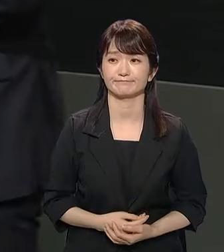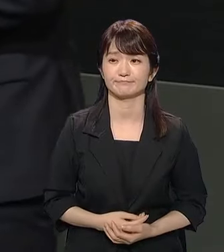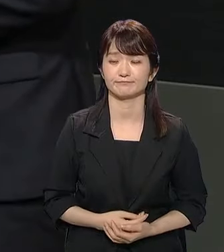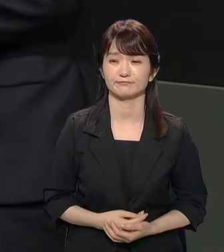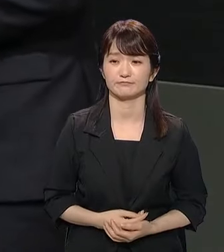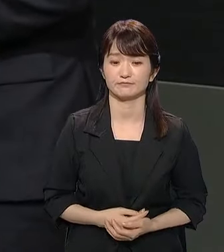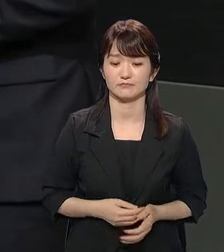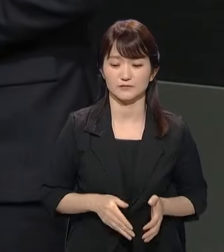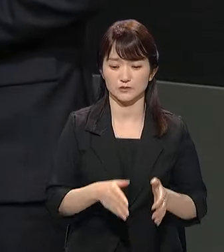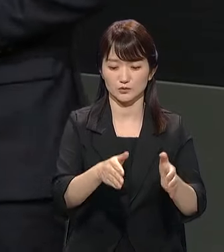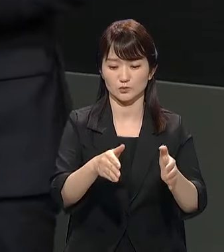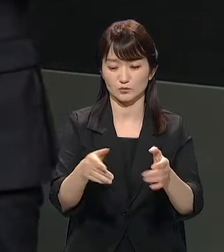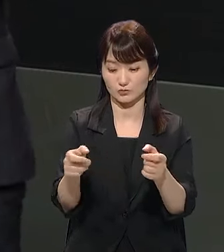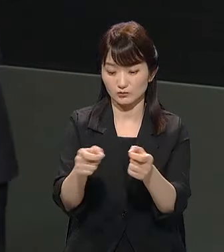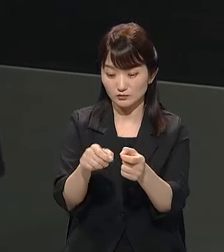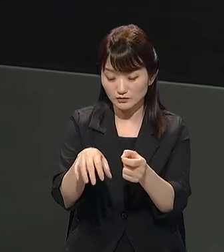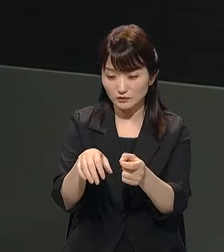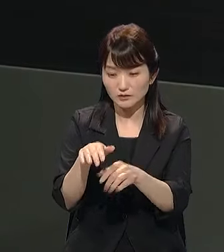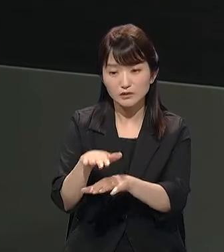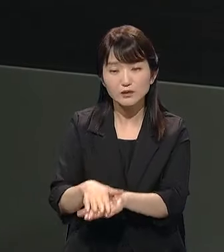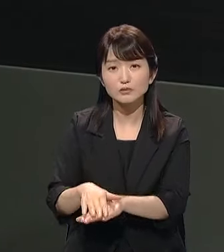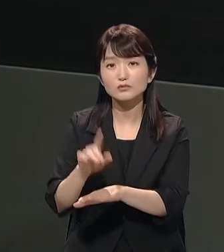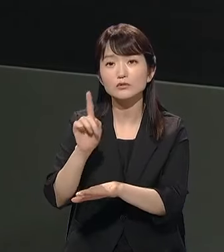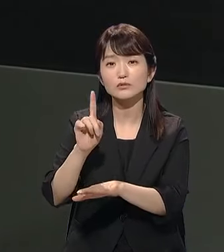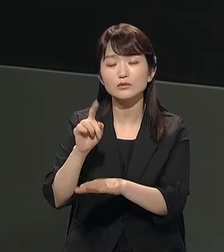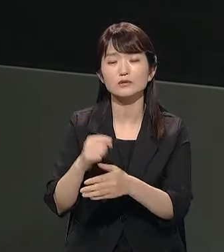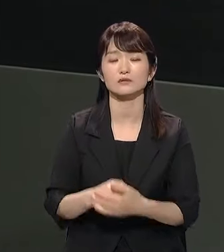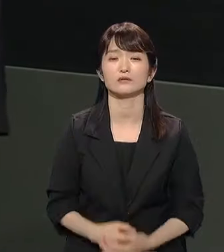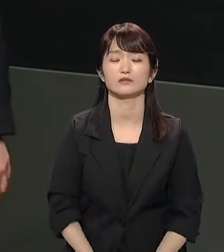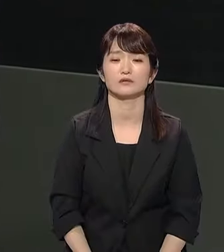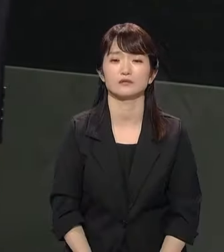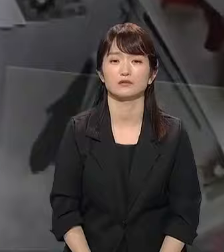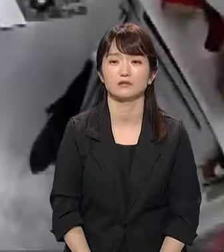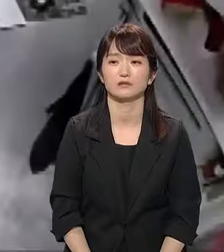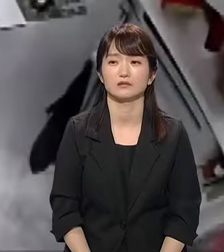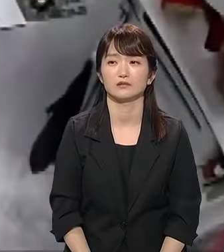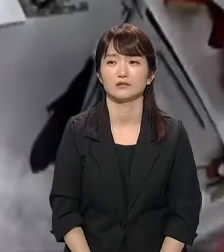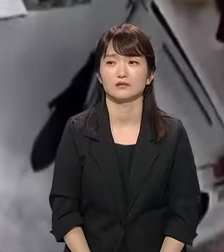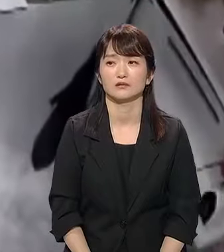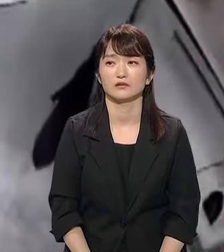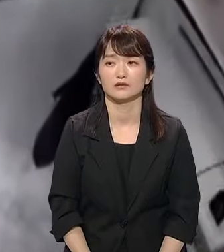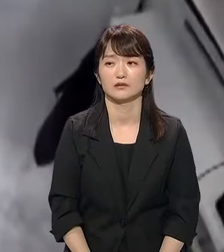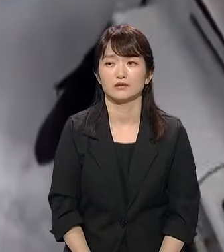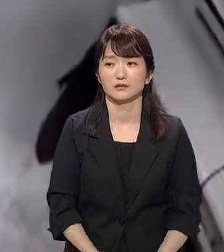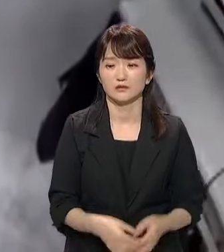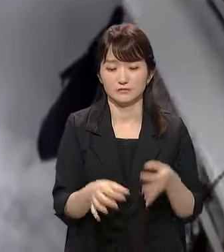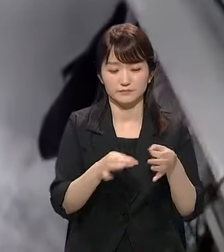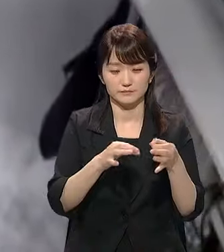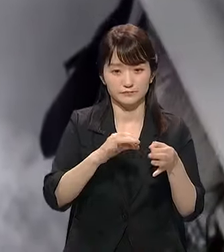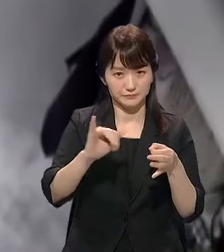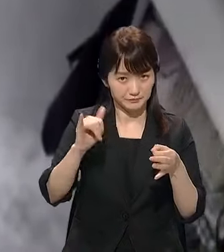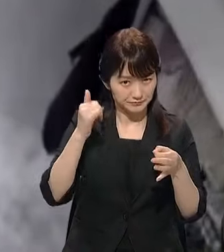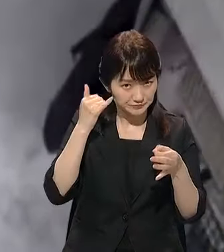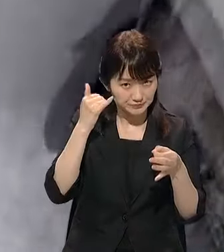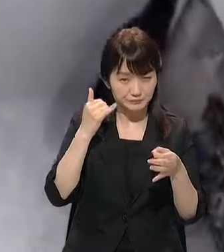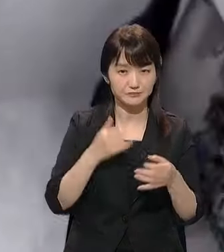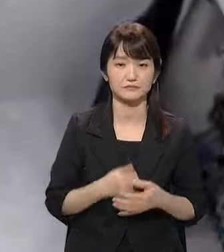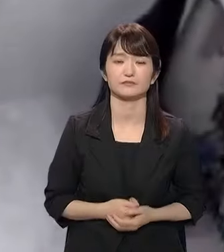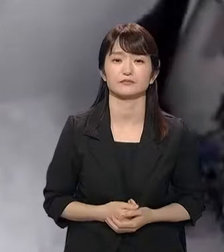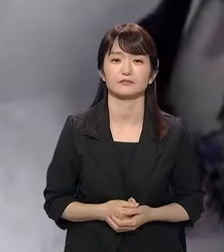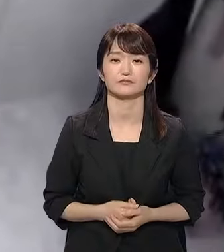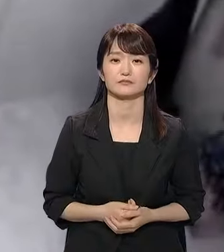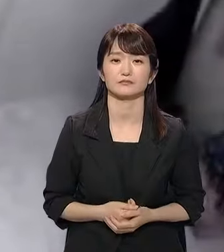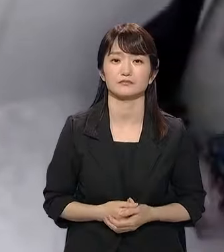대로변에 놔주세요니다 이게 무슨 얘기일까요 제보 영상 만나보시죠 자 매장으로 전화가 따르르르